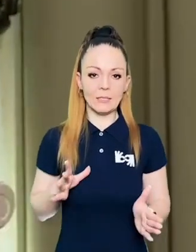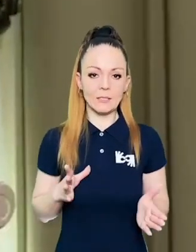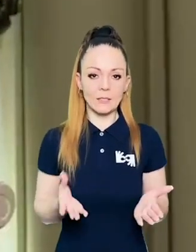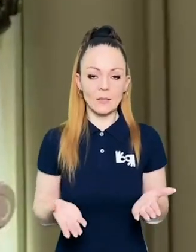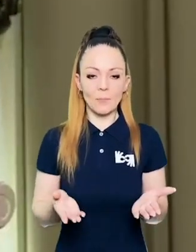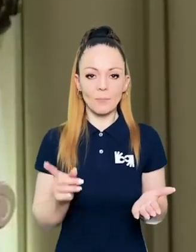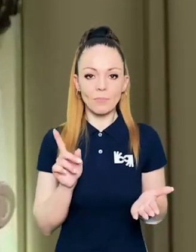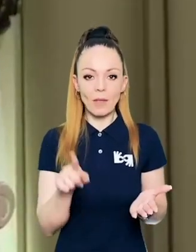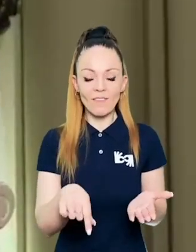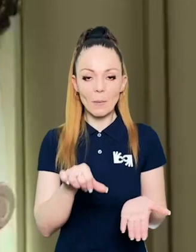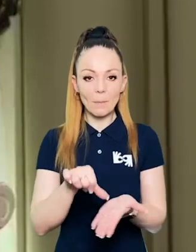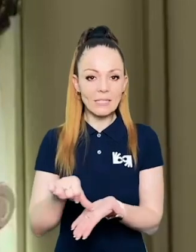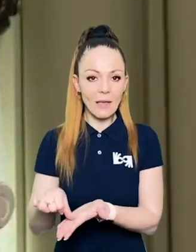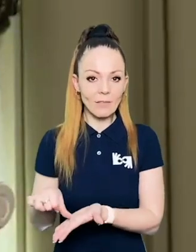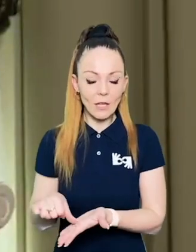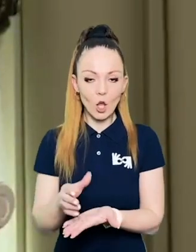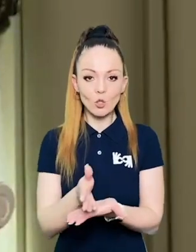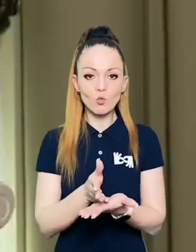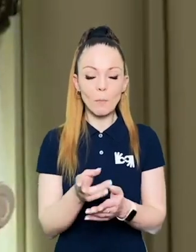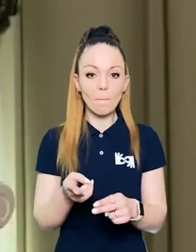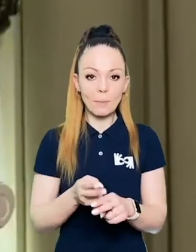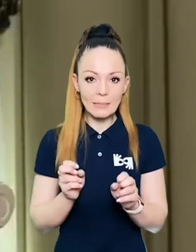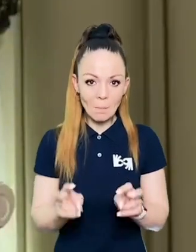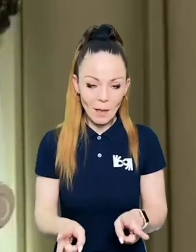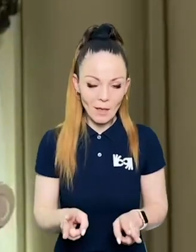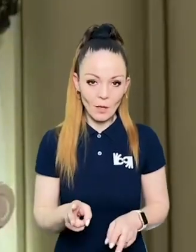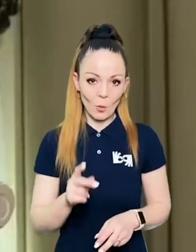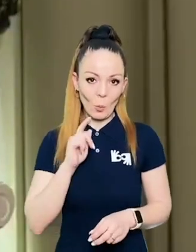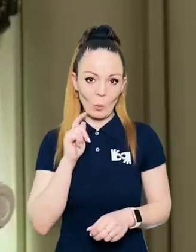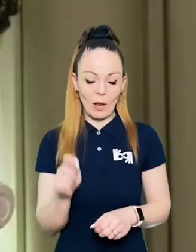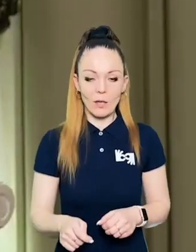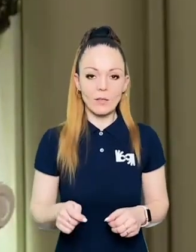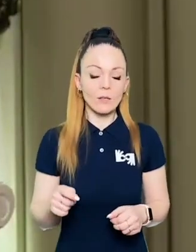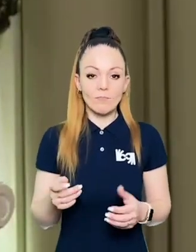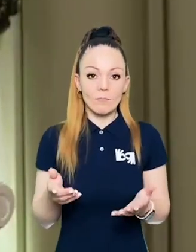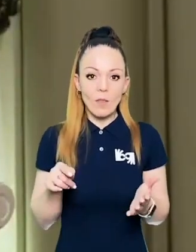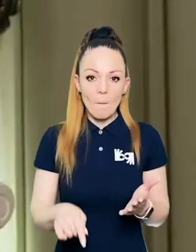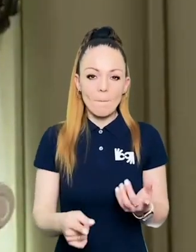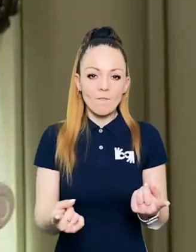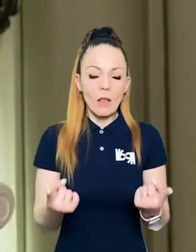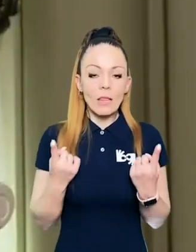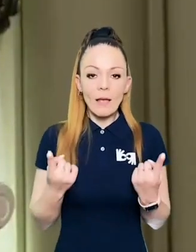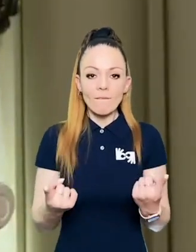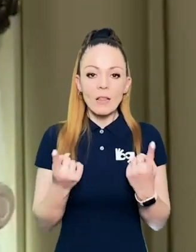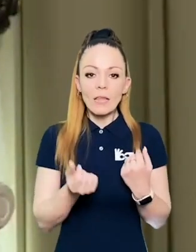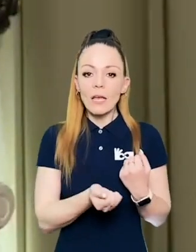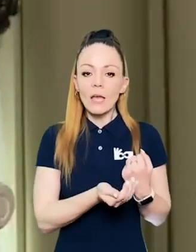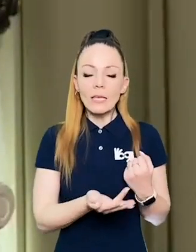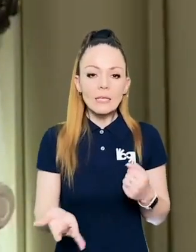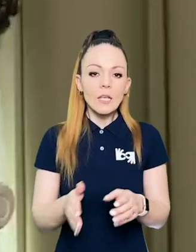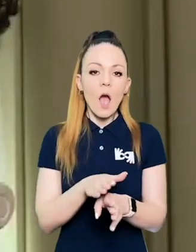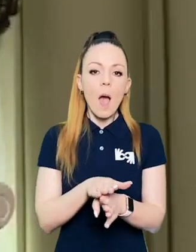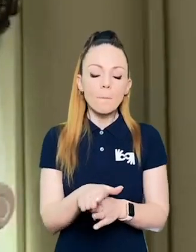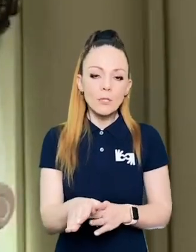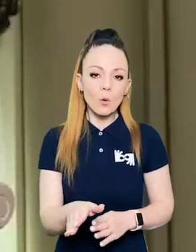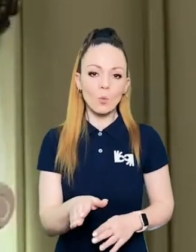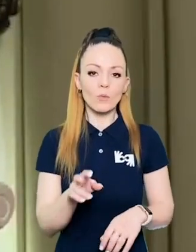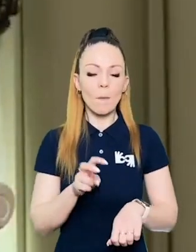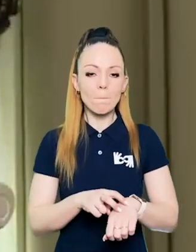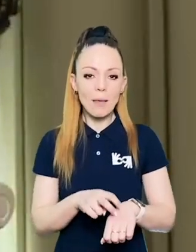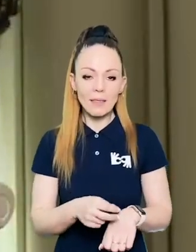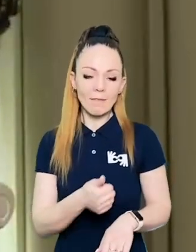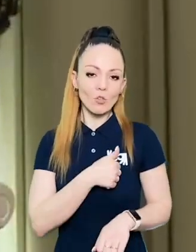поліцейські, навіть представники Служби безпеки України. Там велика, велика кількість абсолютно